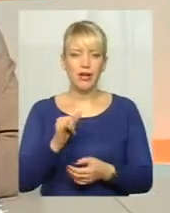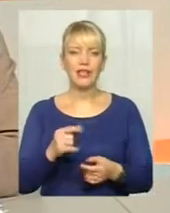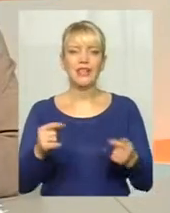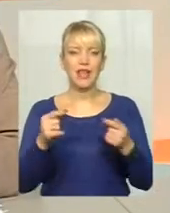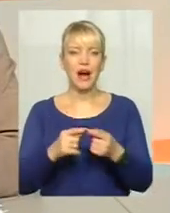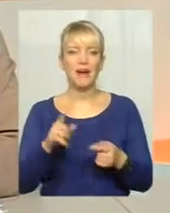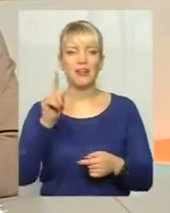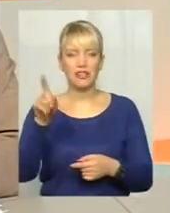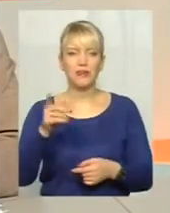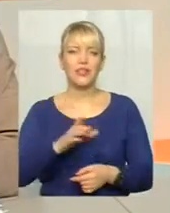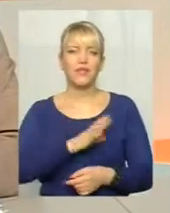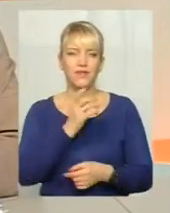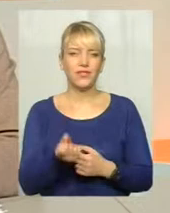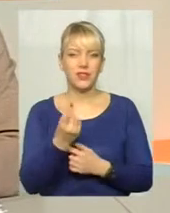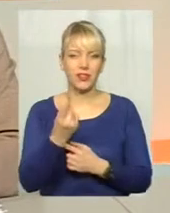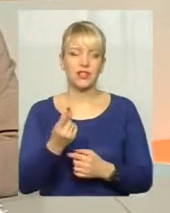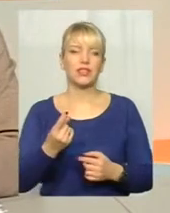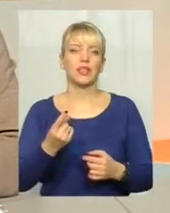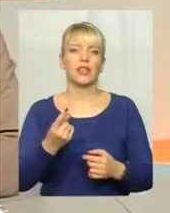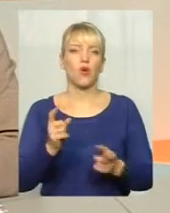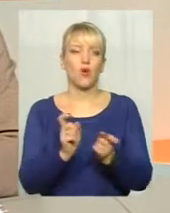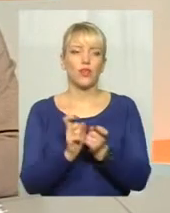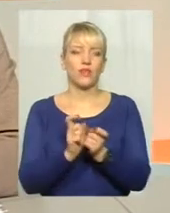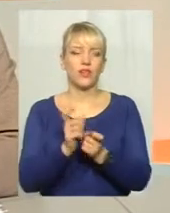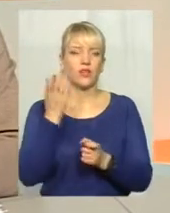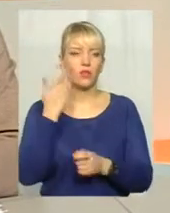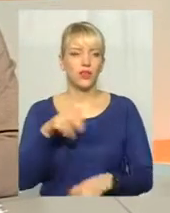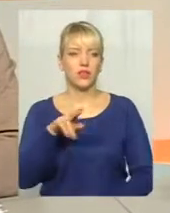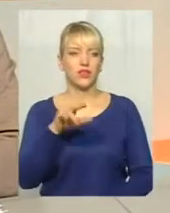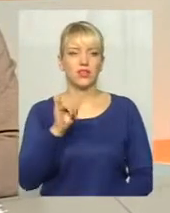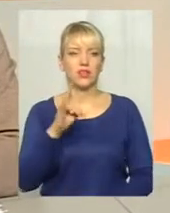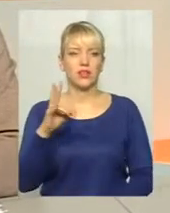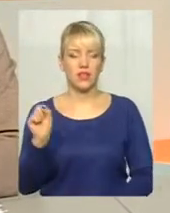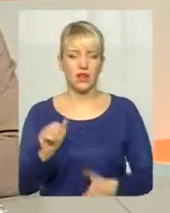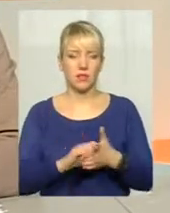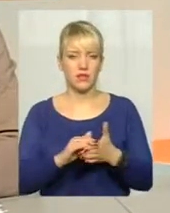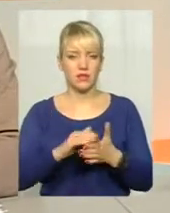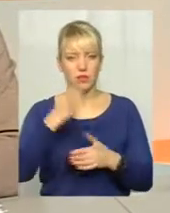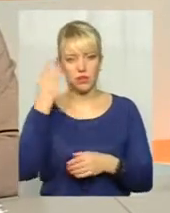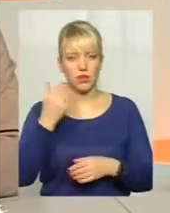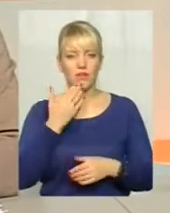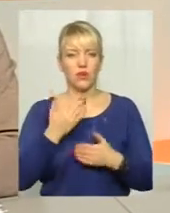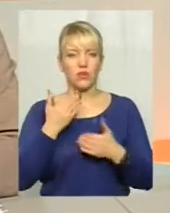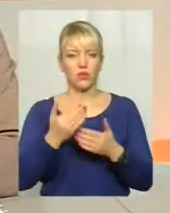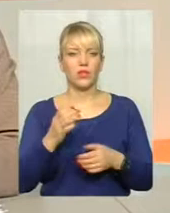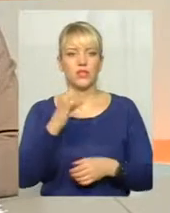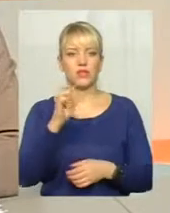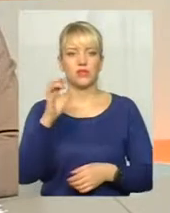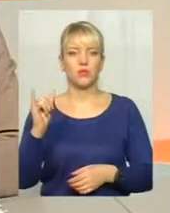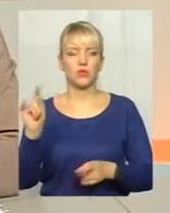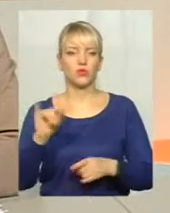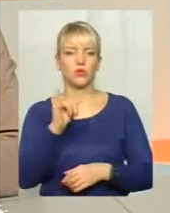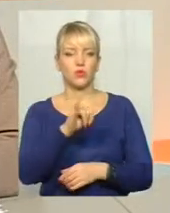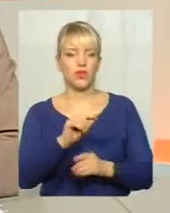ми тоді виник той конфлікт, коли ця Діна, забула її прізвище, звернулася до СБУ, що в неї